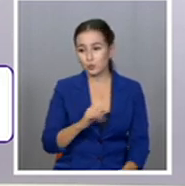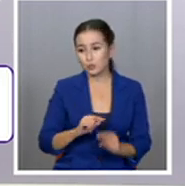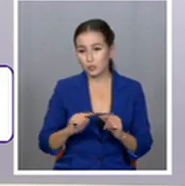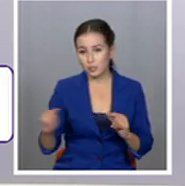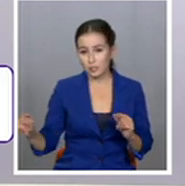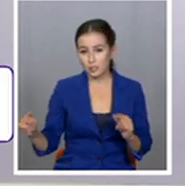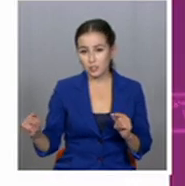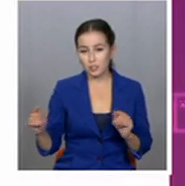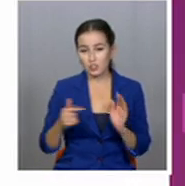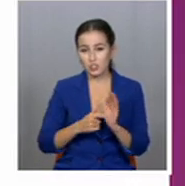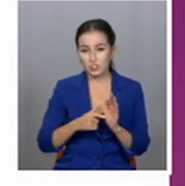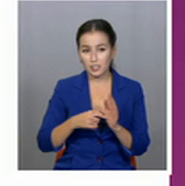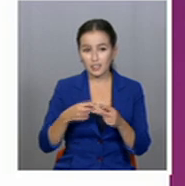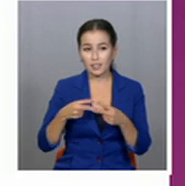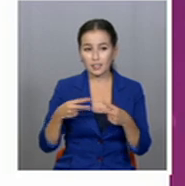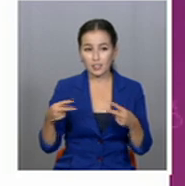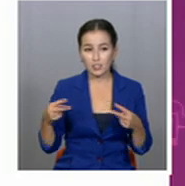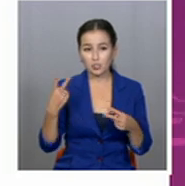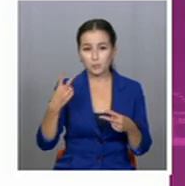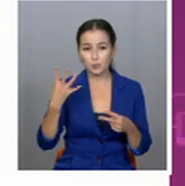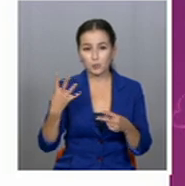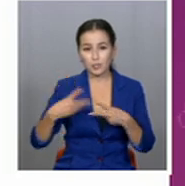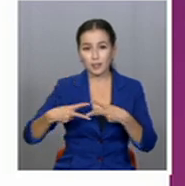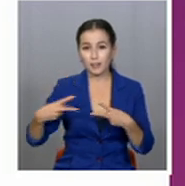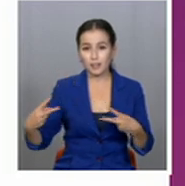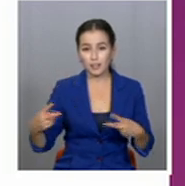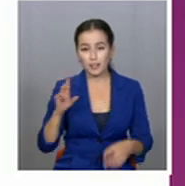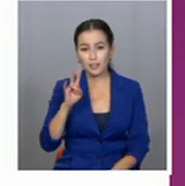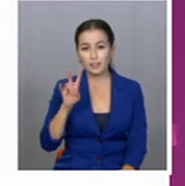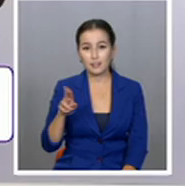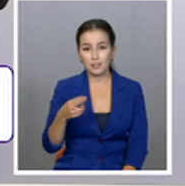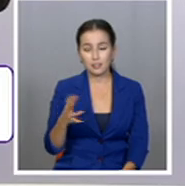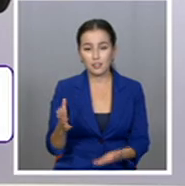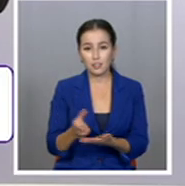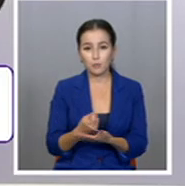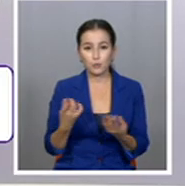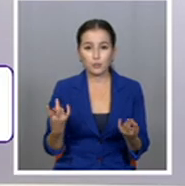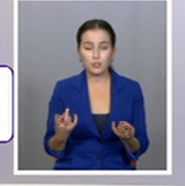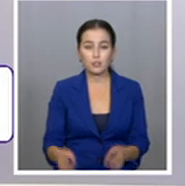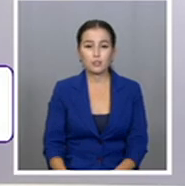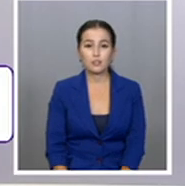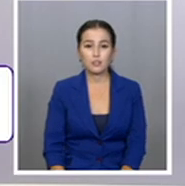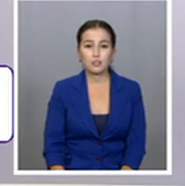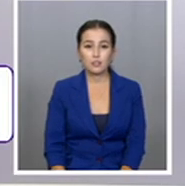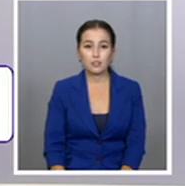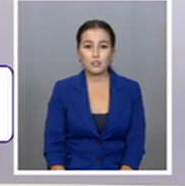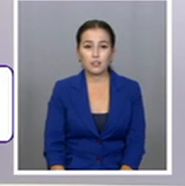ұзындығы 24-ге тең. Бізге N-ді табу керек. Енді